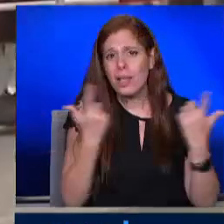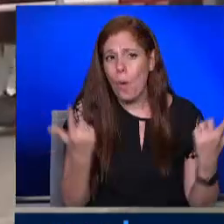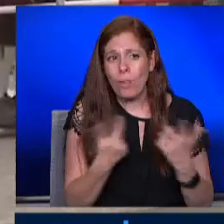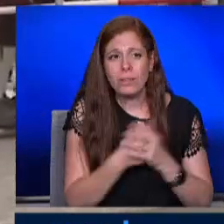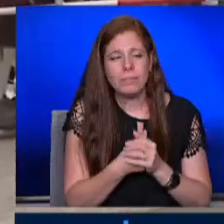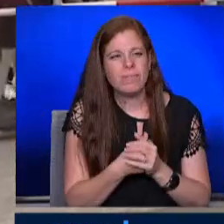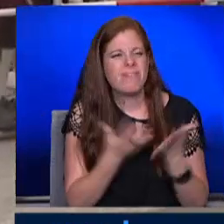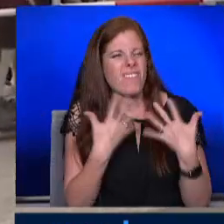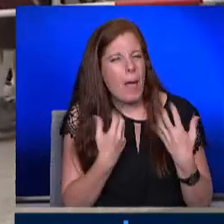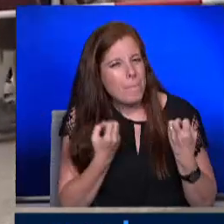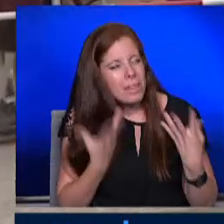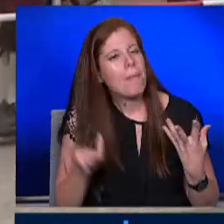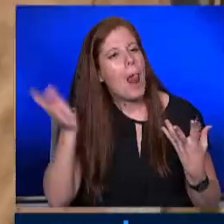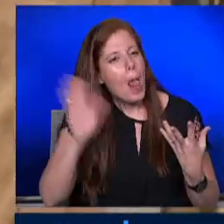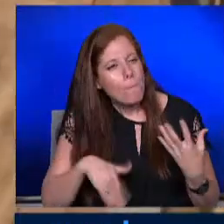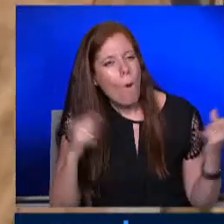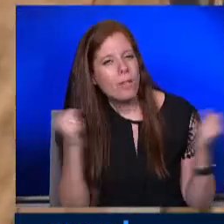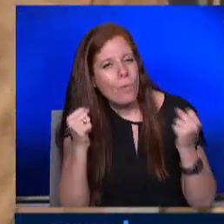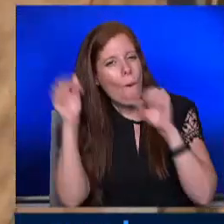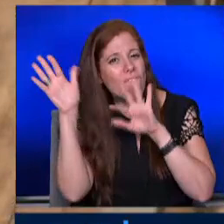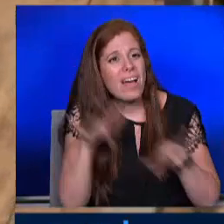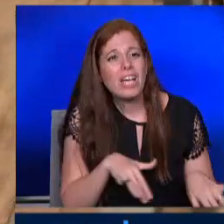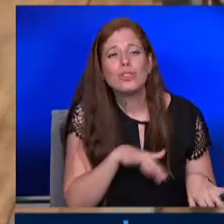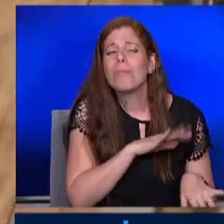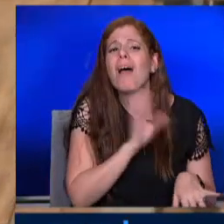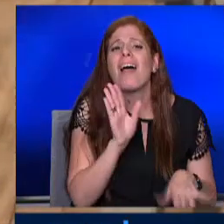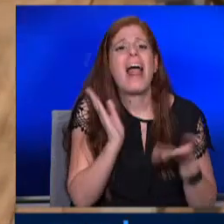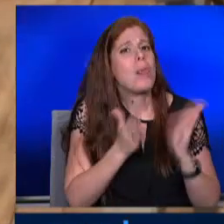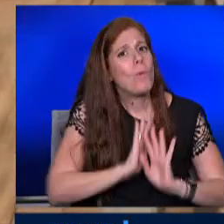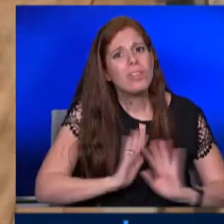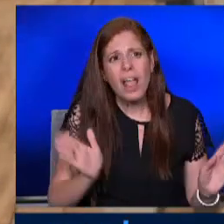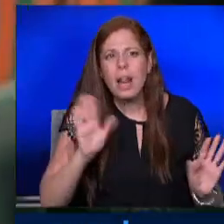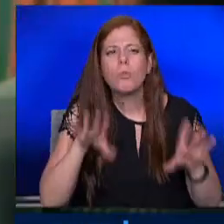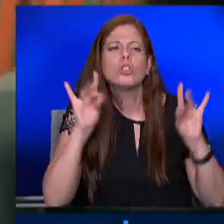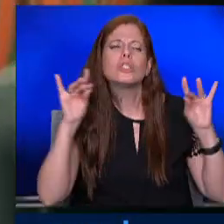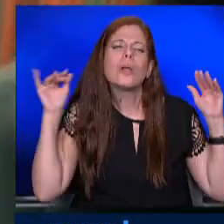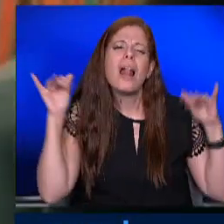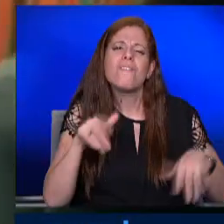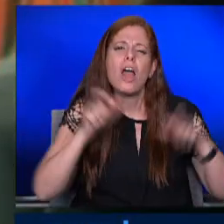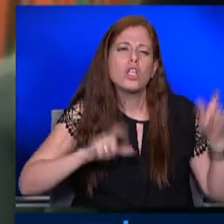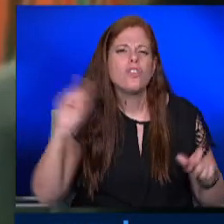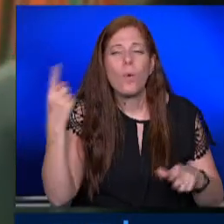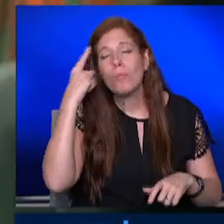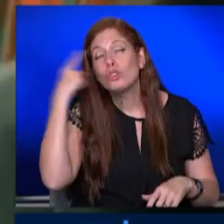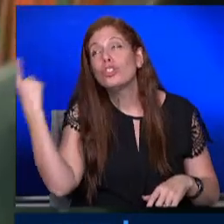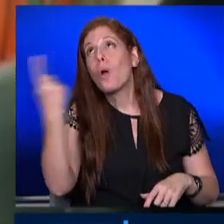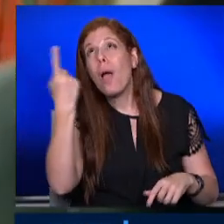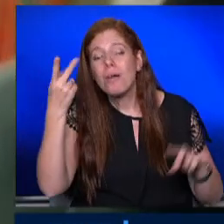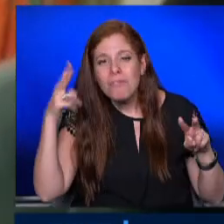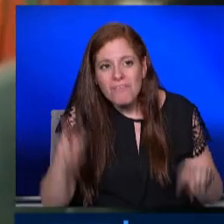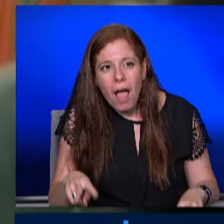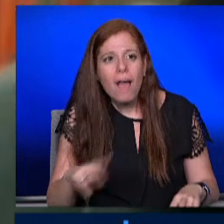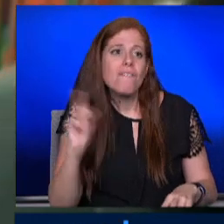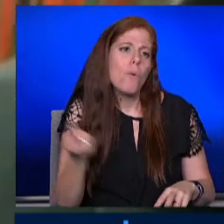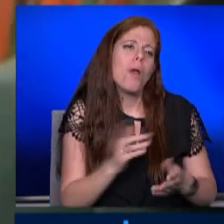אווירה מדהימה למרות הקור והגשם, אין פה טיפת אלימות, למרות שיש פה עשרות אלפי אנשים וכולם שיכורים עד מאוד, וכולם